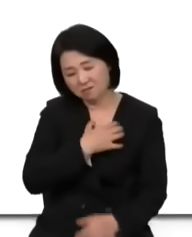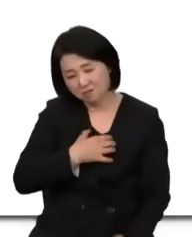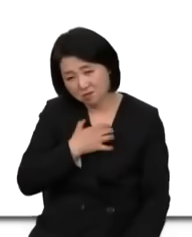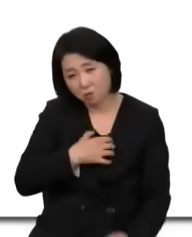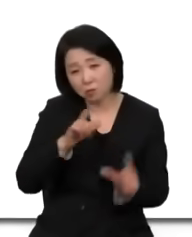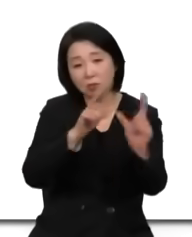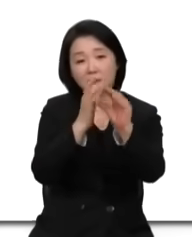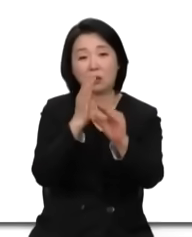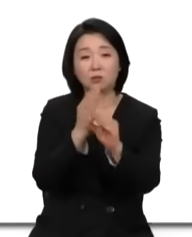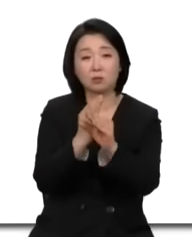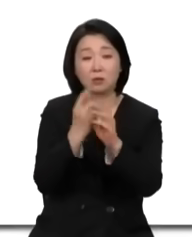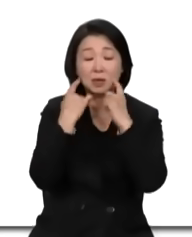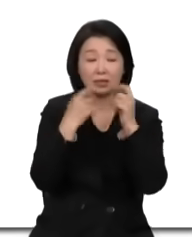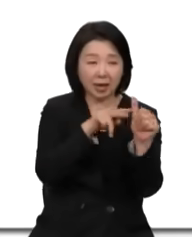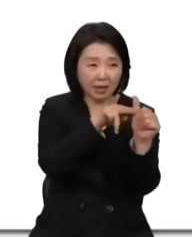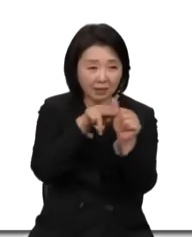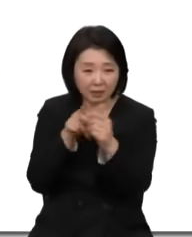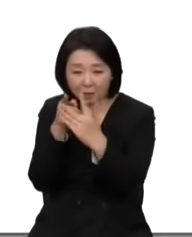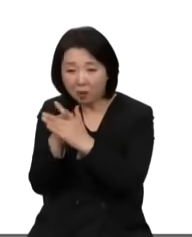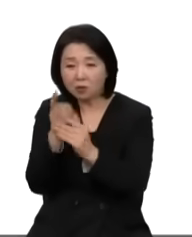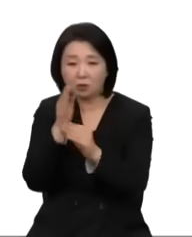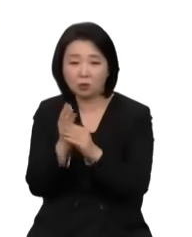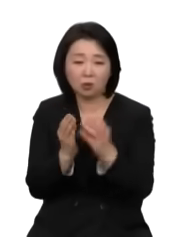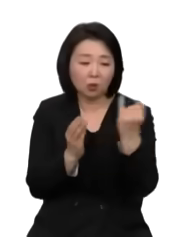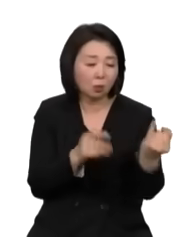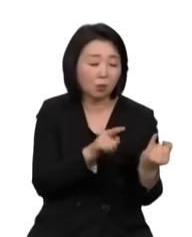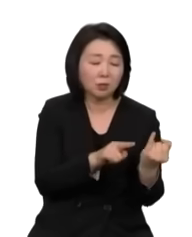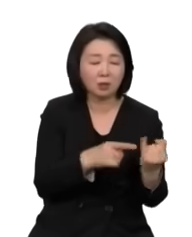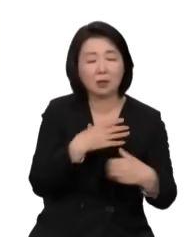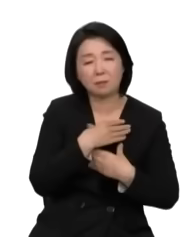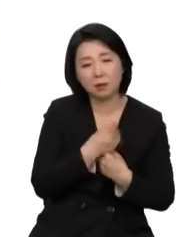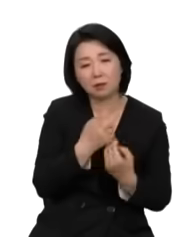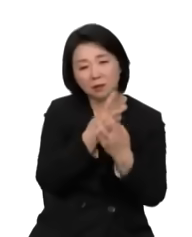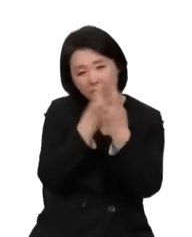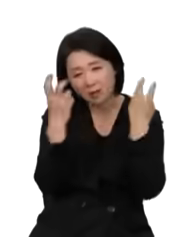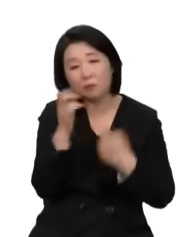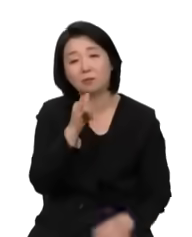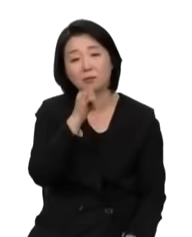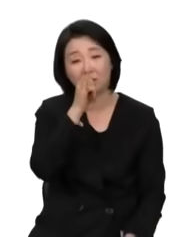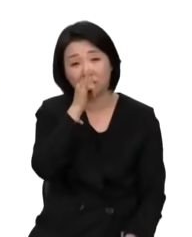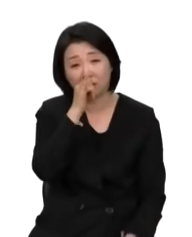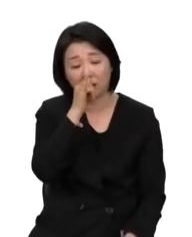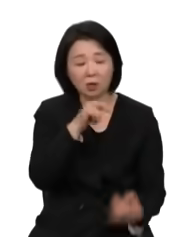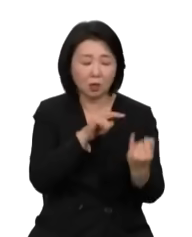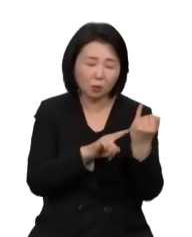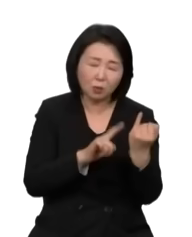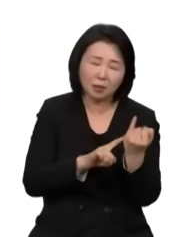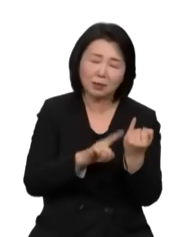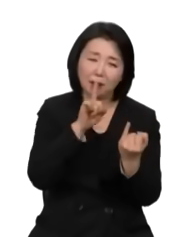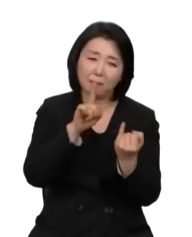있는데 신상이 퍼지고 있다며 동생이 조금이라도 편히 잠들 수 있게 동생에